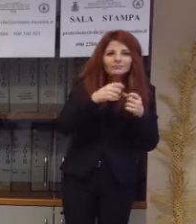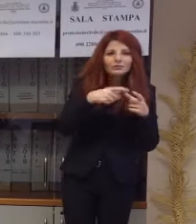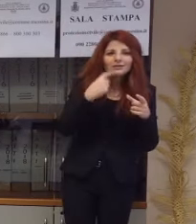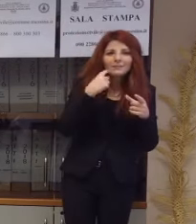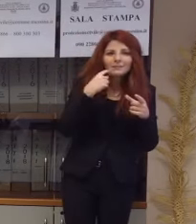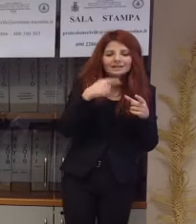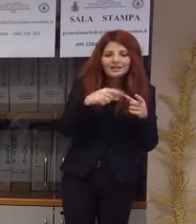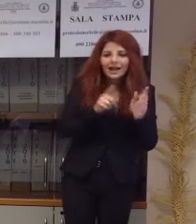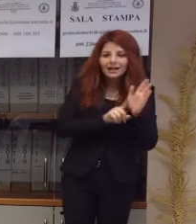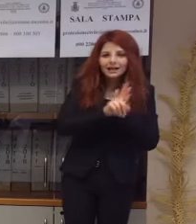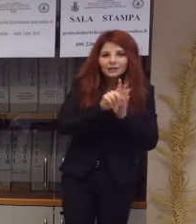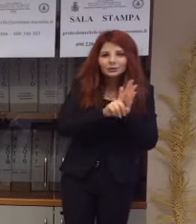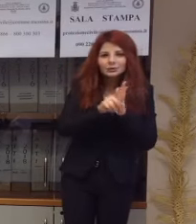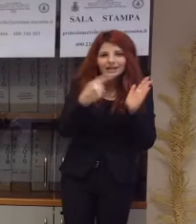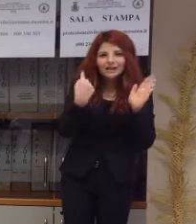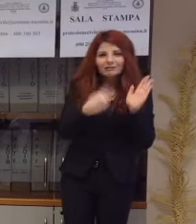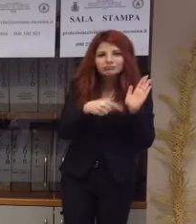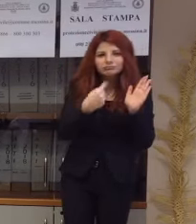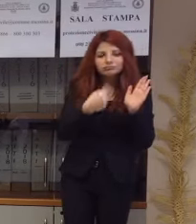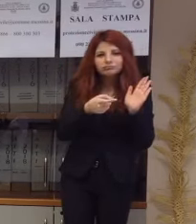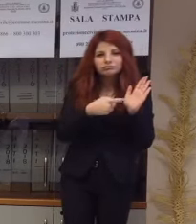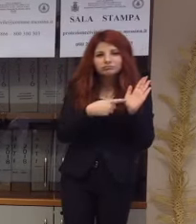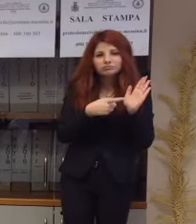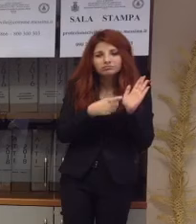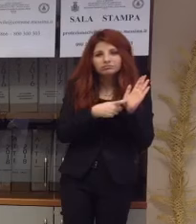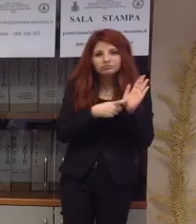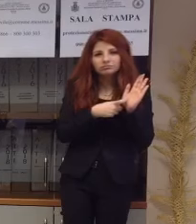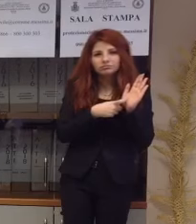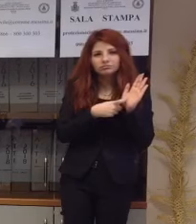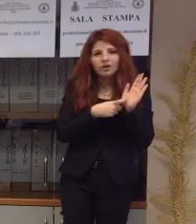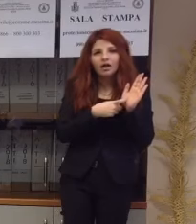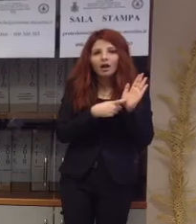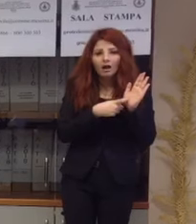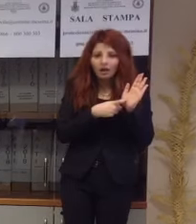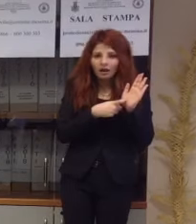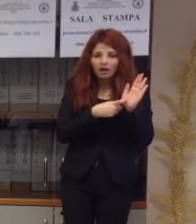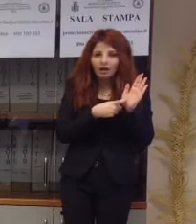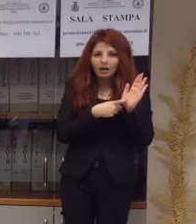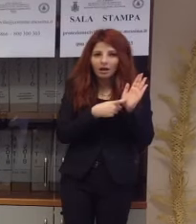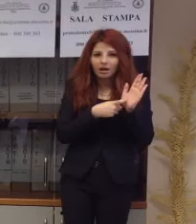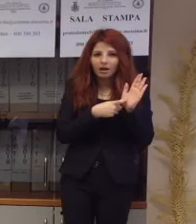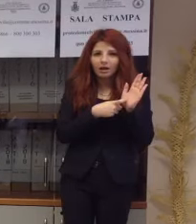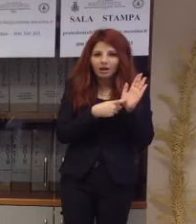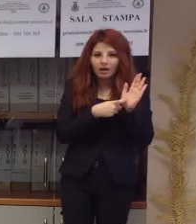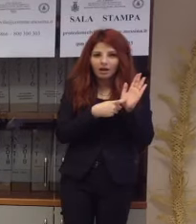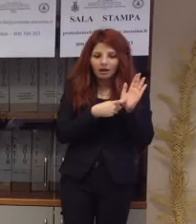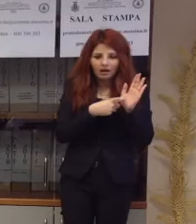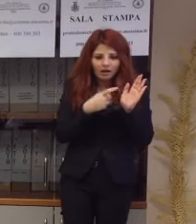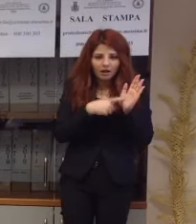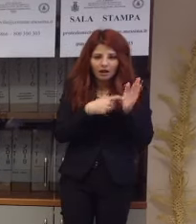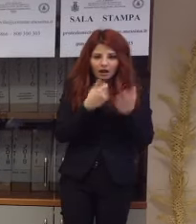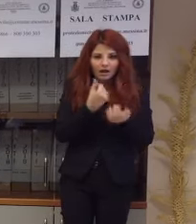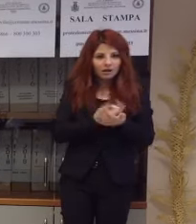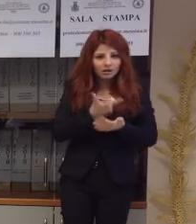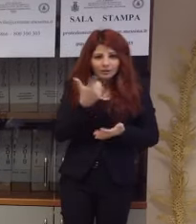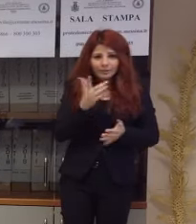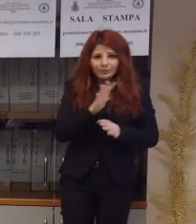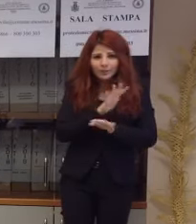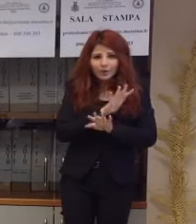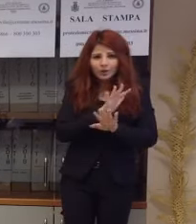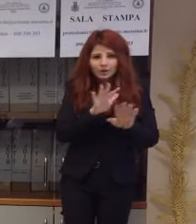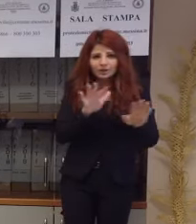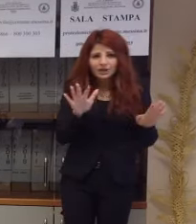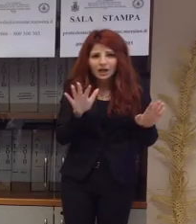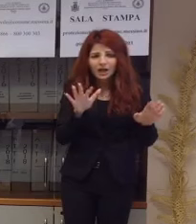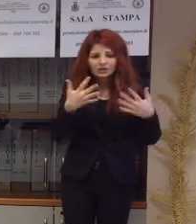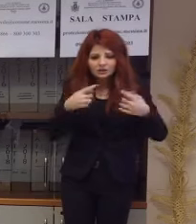storici. E ribadisco, sono partiti da qui col lavoro di squadra di tutti. Abbiamo avuto pure noi i nostri problemi, ma noi siamo